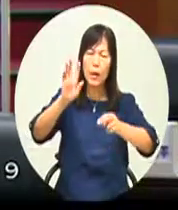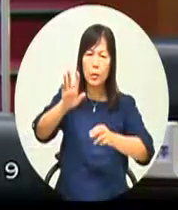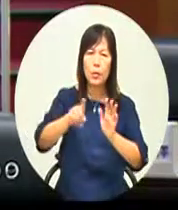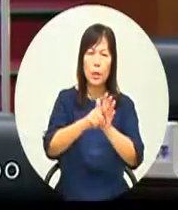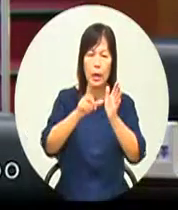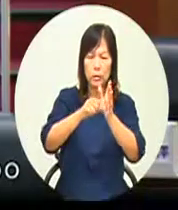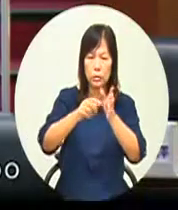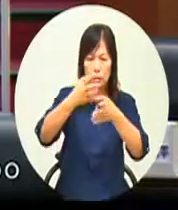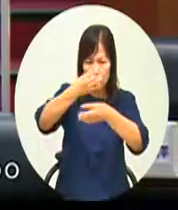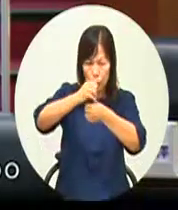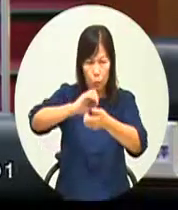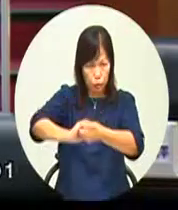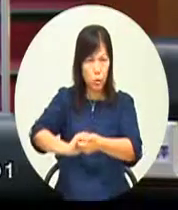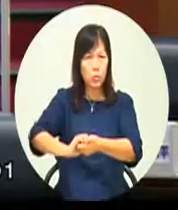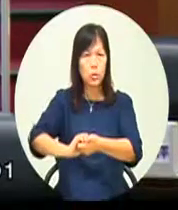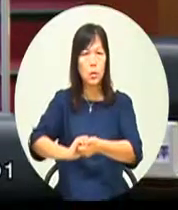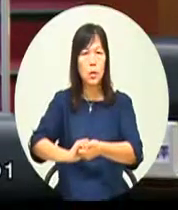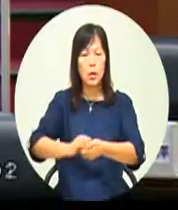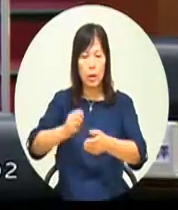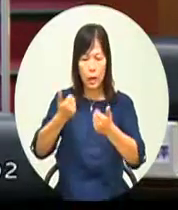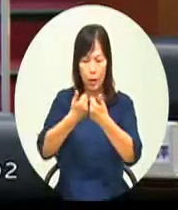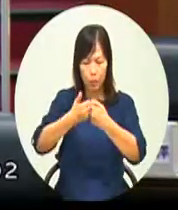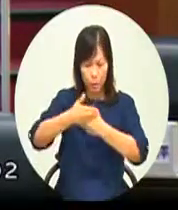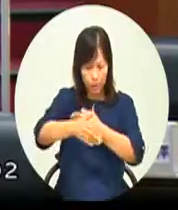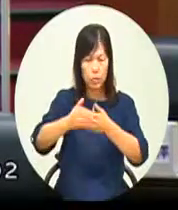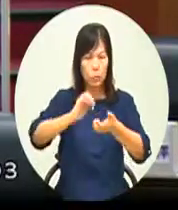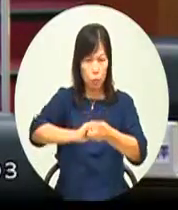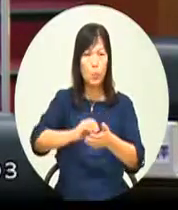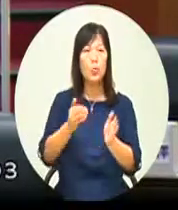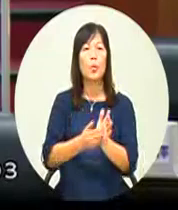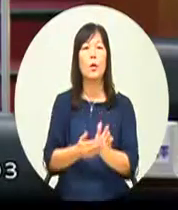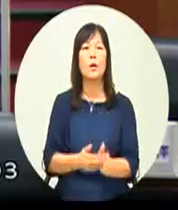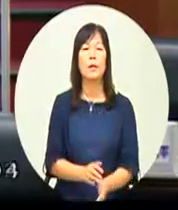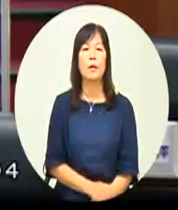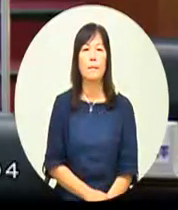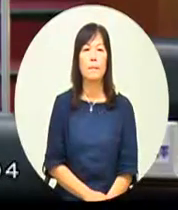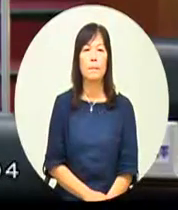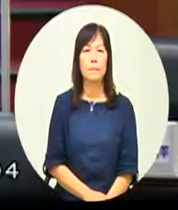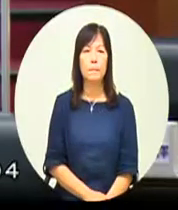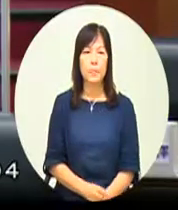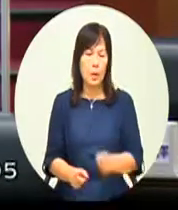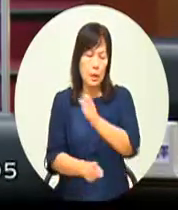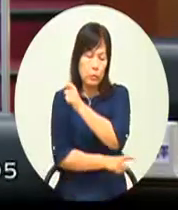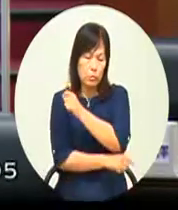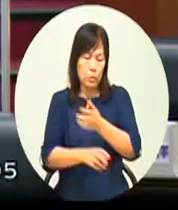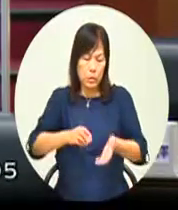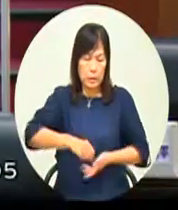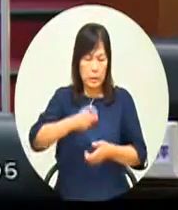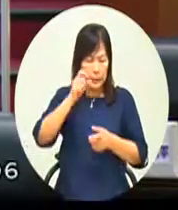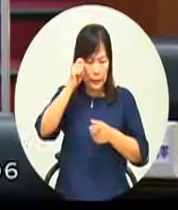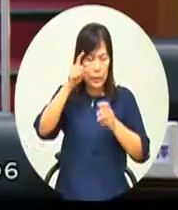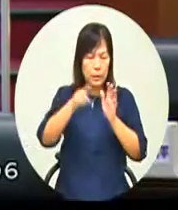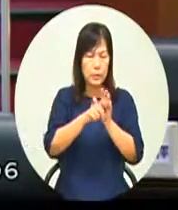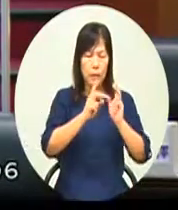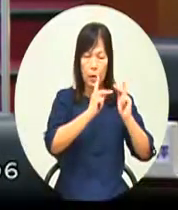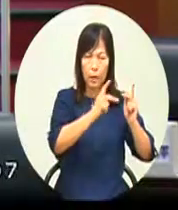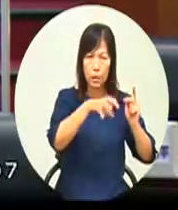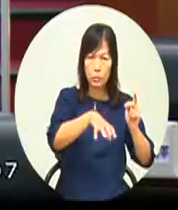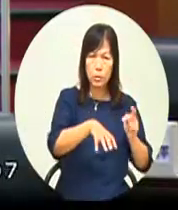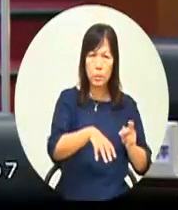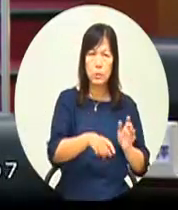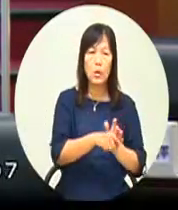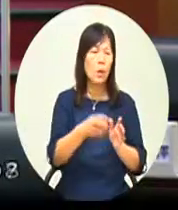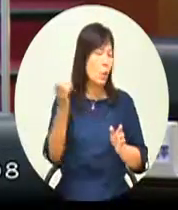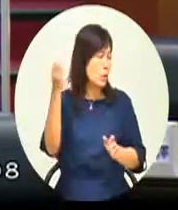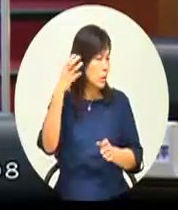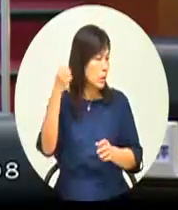都定好了，我们的议程都定出来了。那最后我想提醒一下这个捷运局，我有听